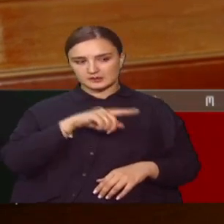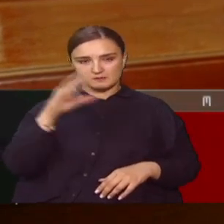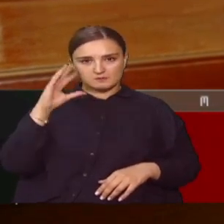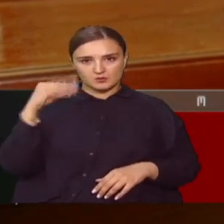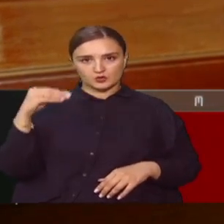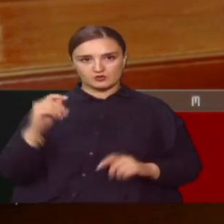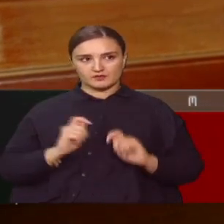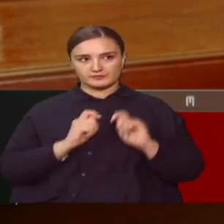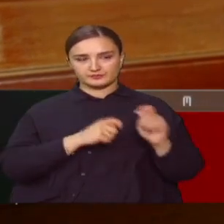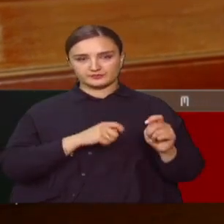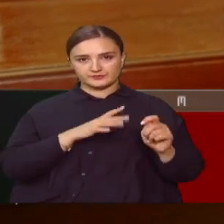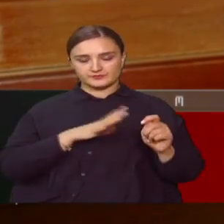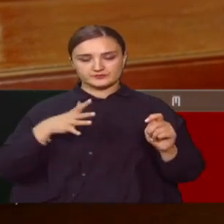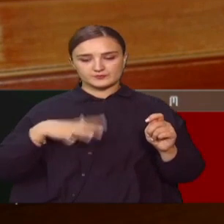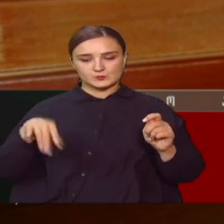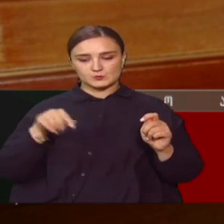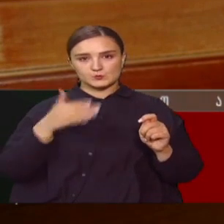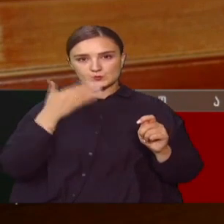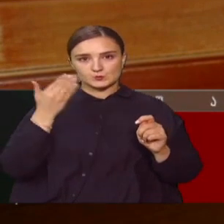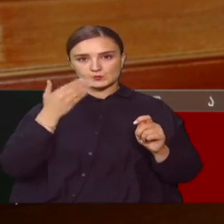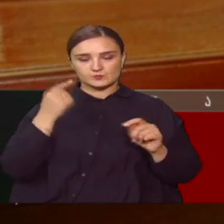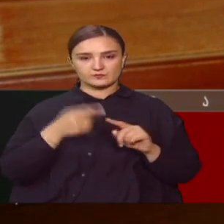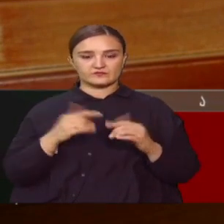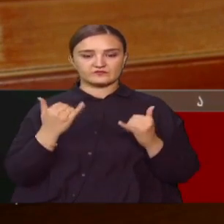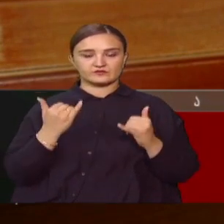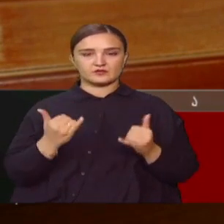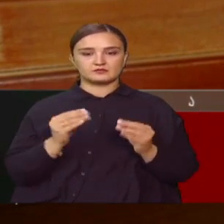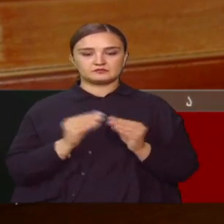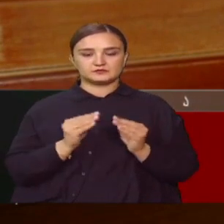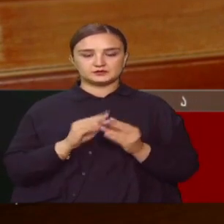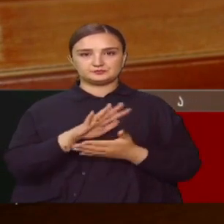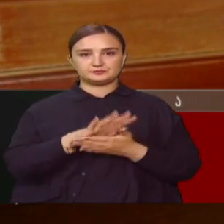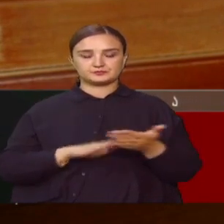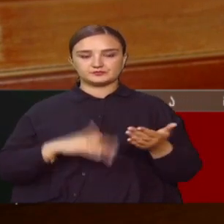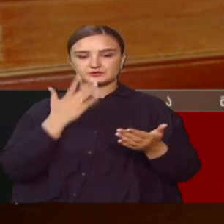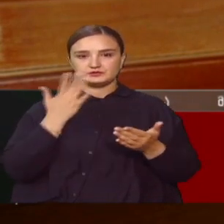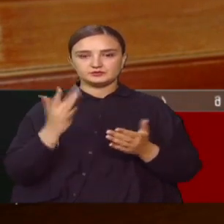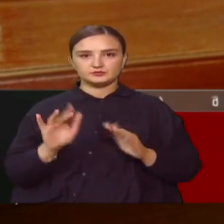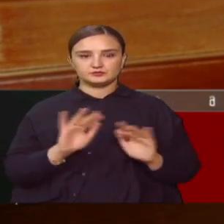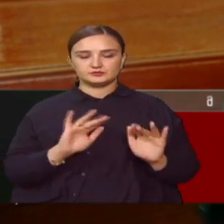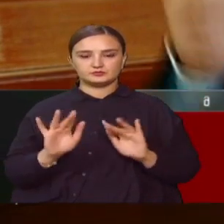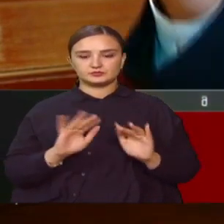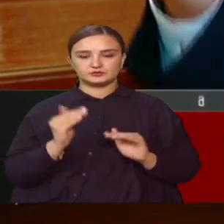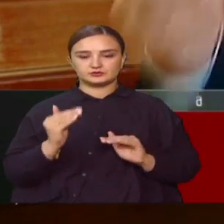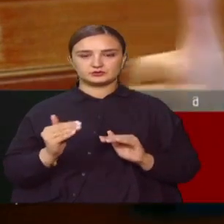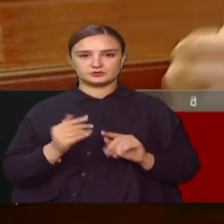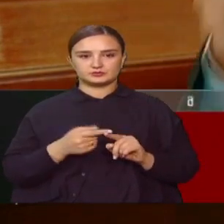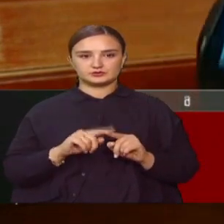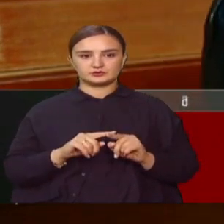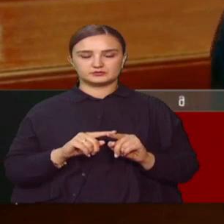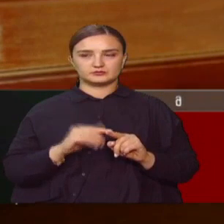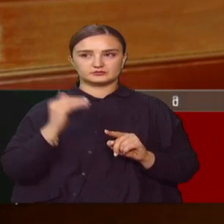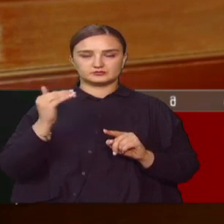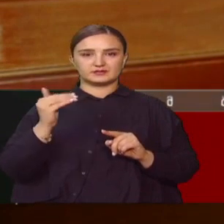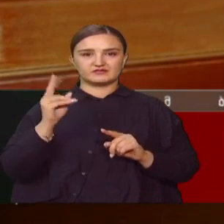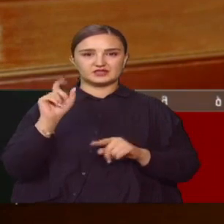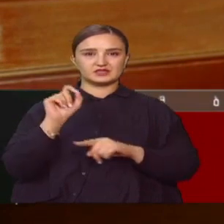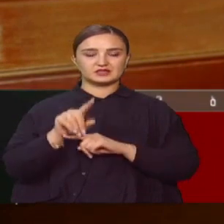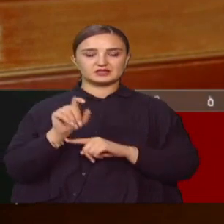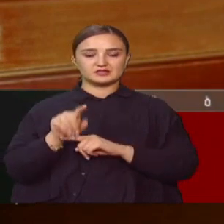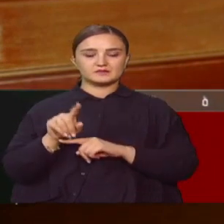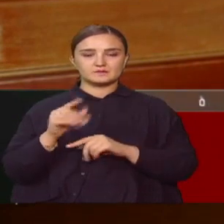moldovas mienicha da sakartvelos ar mienicha da dghesats აგრძელებს ნაციონალური მოძრაობის, ასე თქვა, აი ამ და მათი ლობისტების